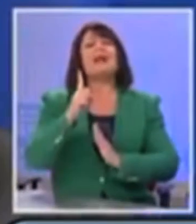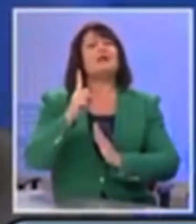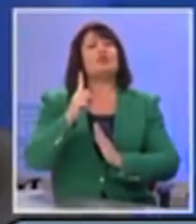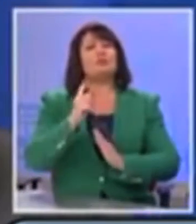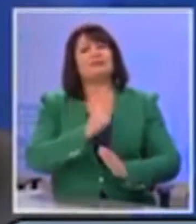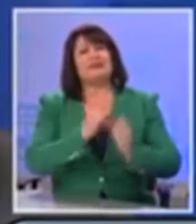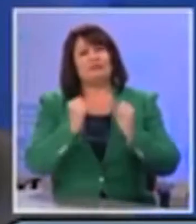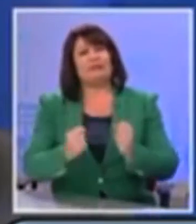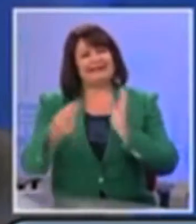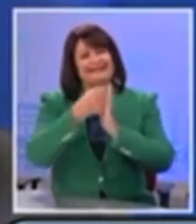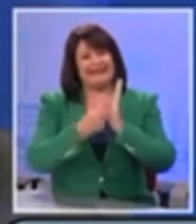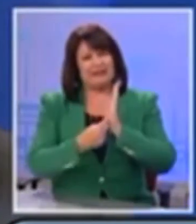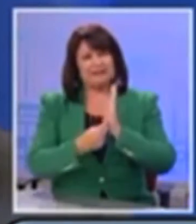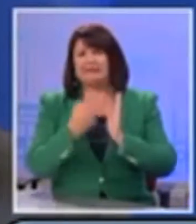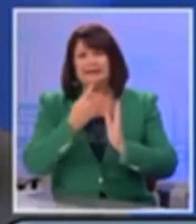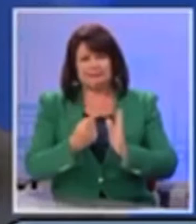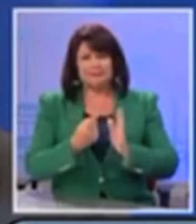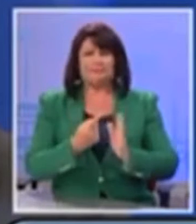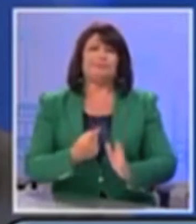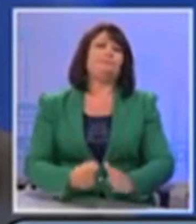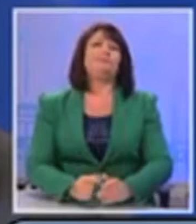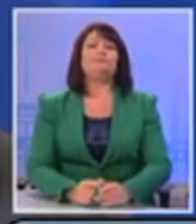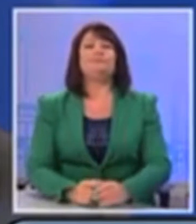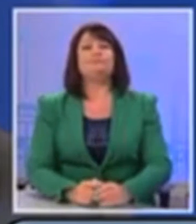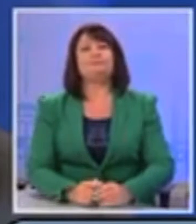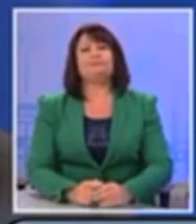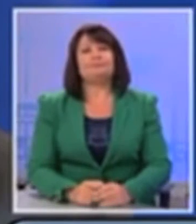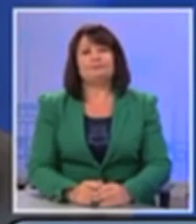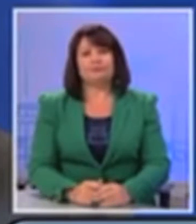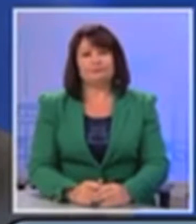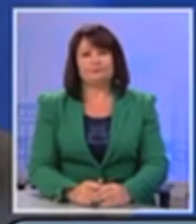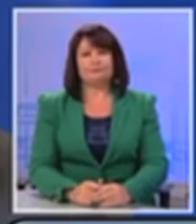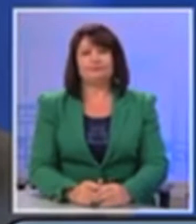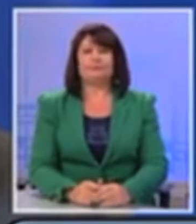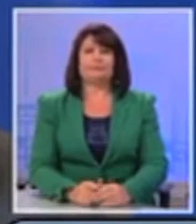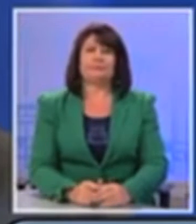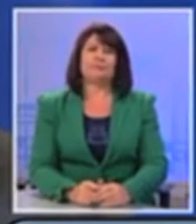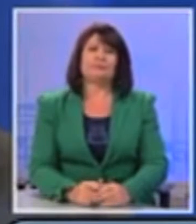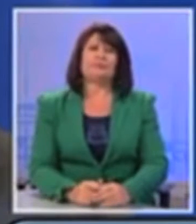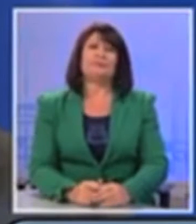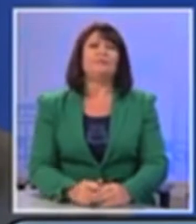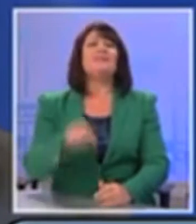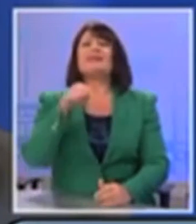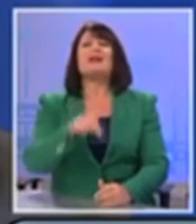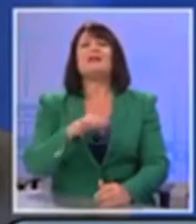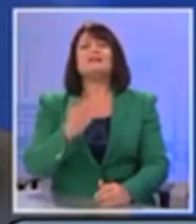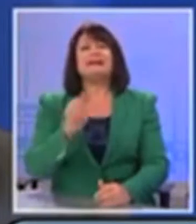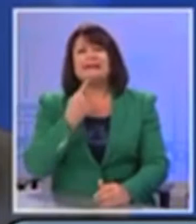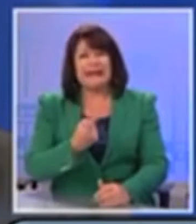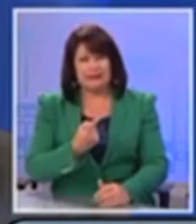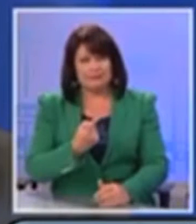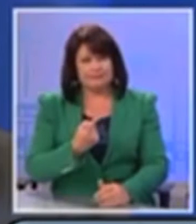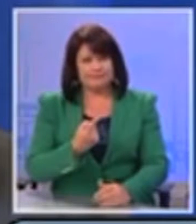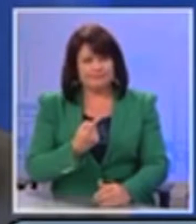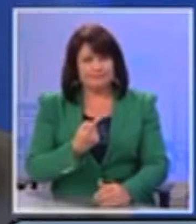qui consiste à dire qu'au bout d'un délai raisonnable,